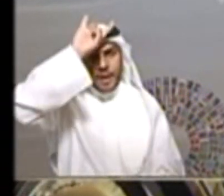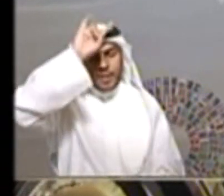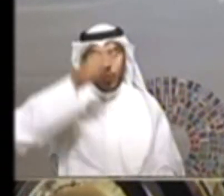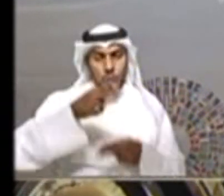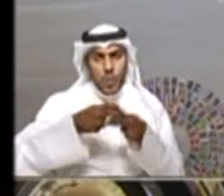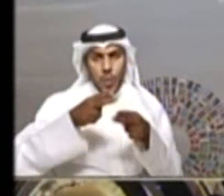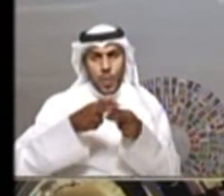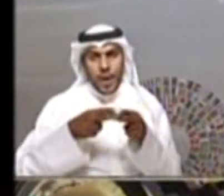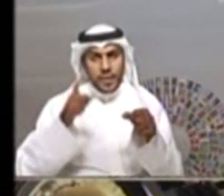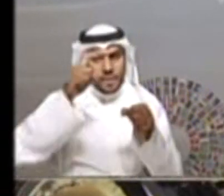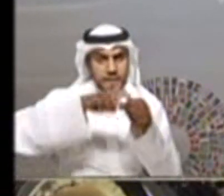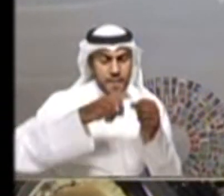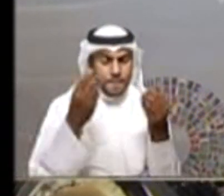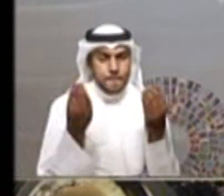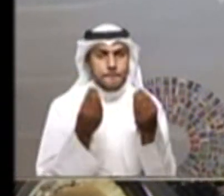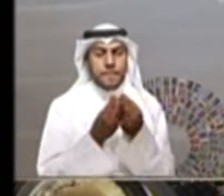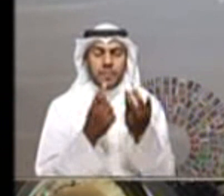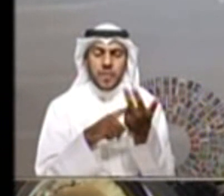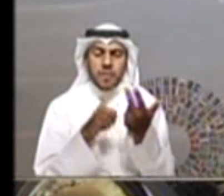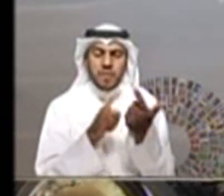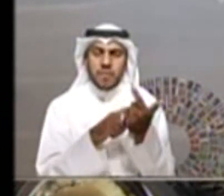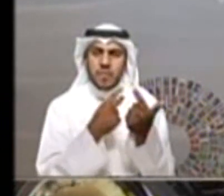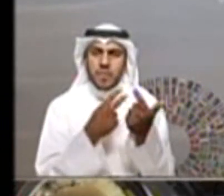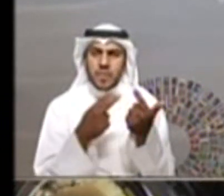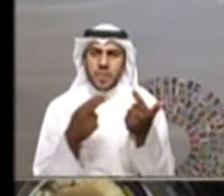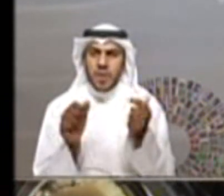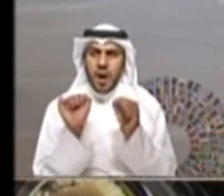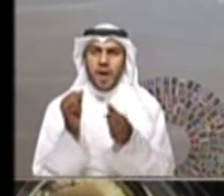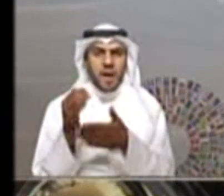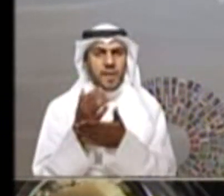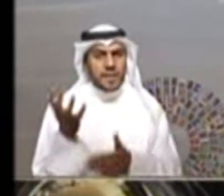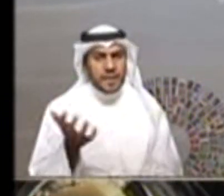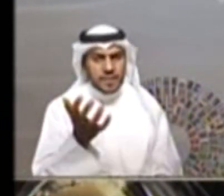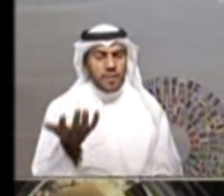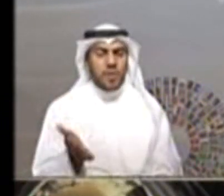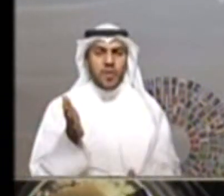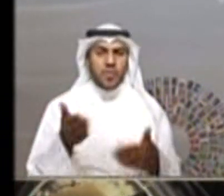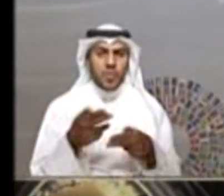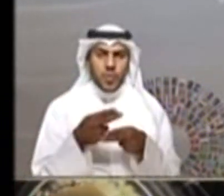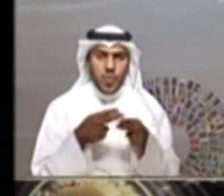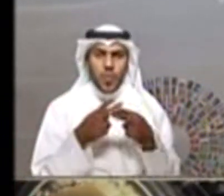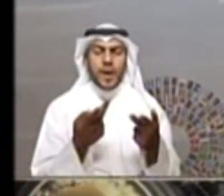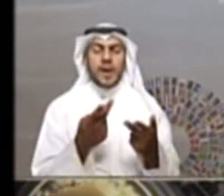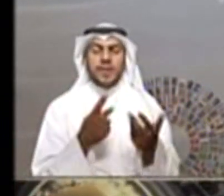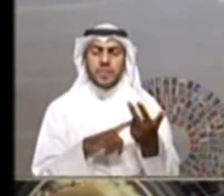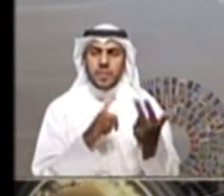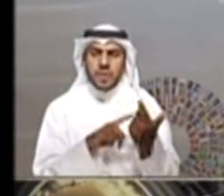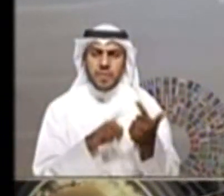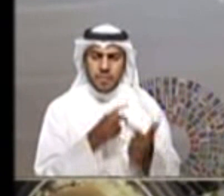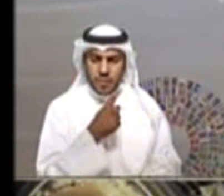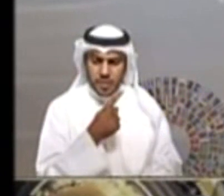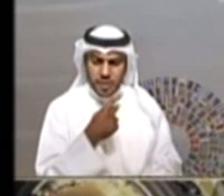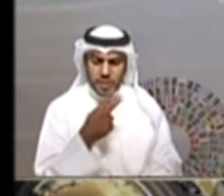وايضا الاخ فاروق بسكي وفريق كبير من الهيئه العامه للاستثمار، الصندوق الكويتي للتنميه مع الاخ عبد الوهاب البدر،